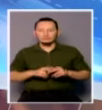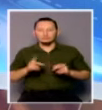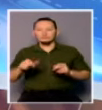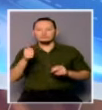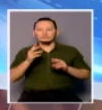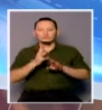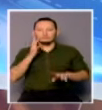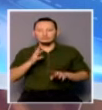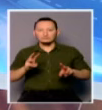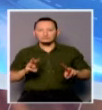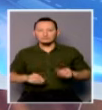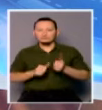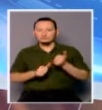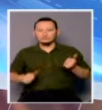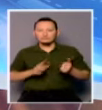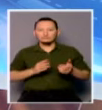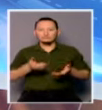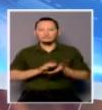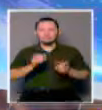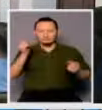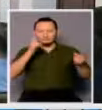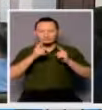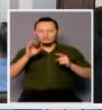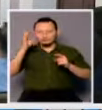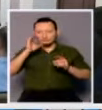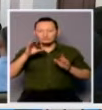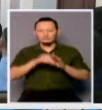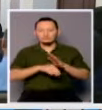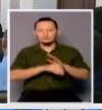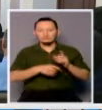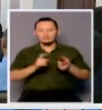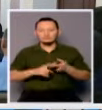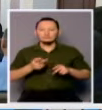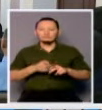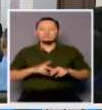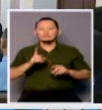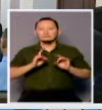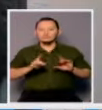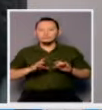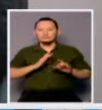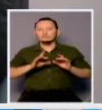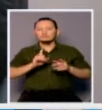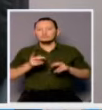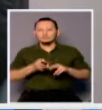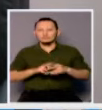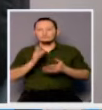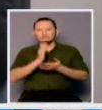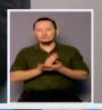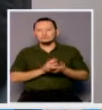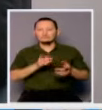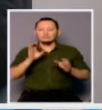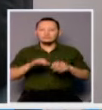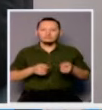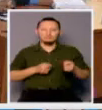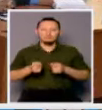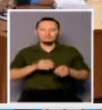очередь депутаты Мажилиса ознакомились с работой образования и промышленности. После чего Нурлан Абдиров сообщил, что есть случаи несоблюдения закона